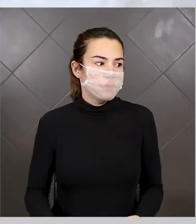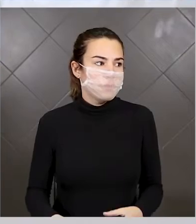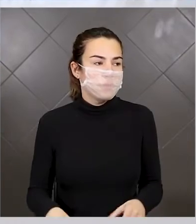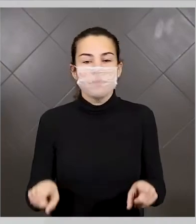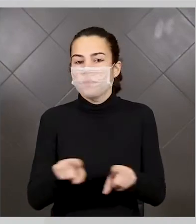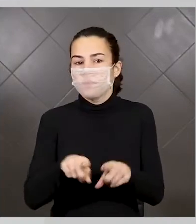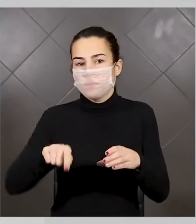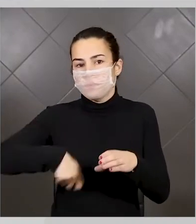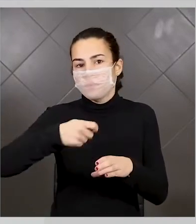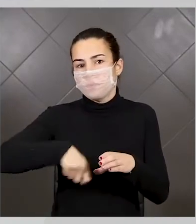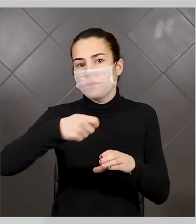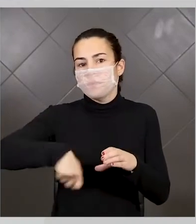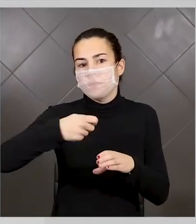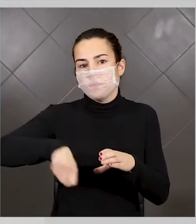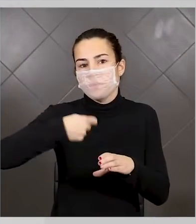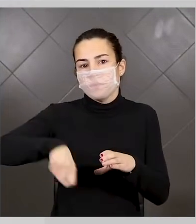amb la llengua,